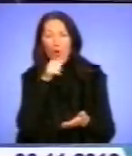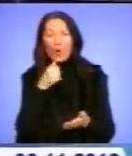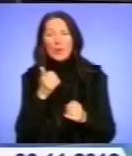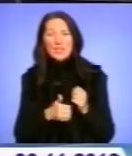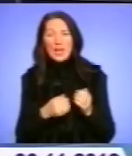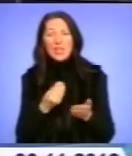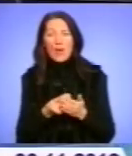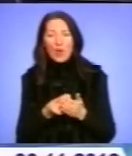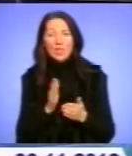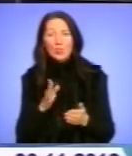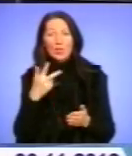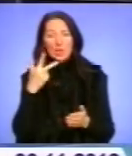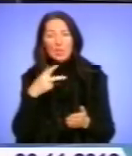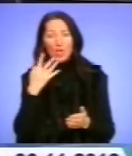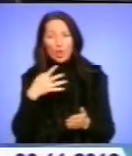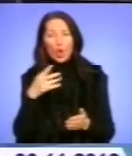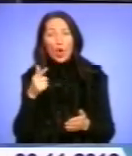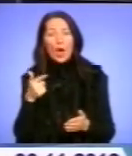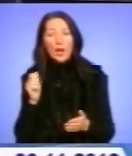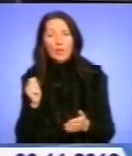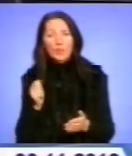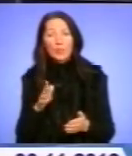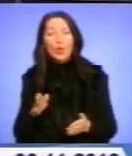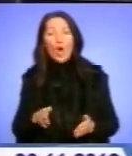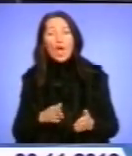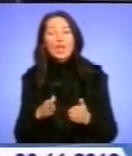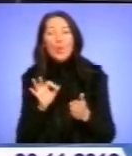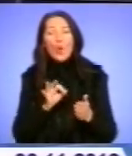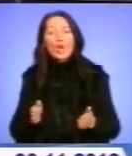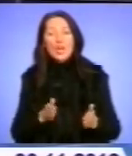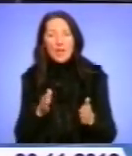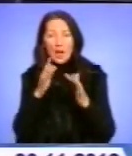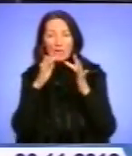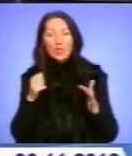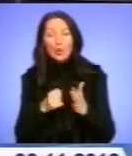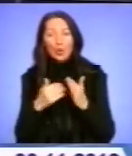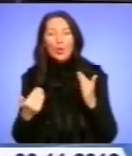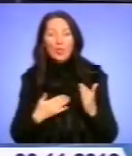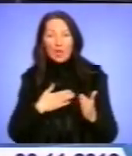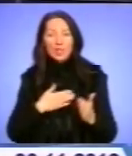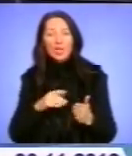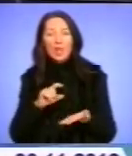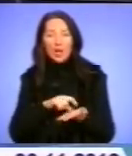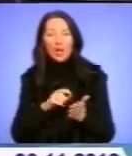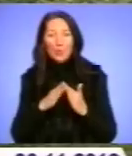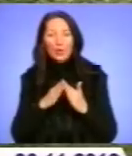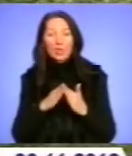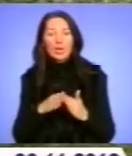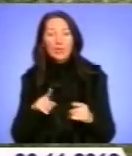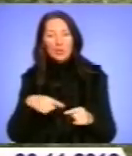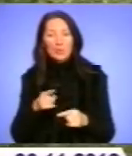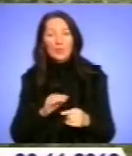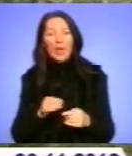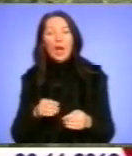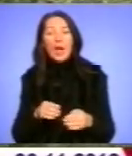Середня її вартість становитиме 30-40 гривень. Про шлях ялинок у нашій оселі у наступному відеоматеріалі. Хід